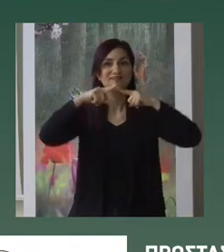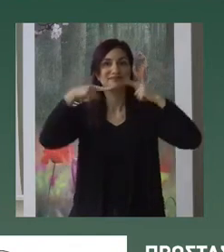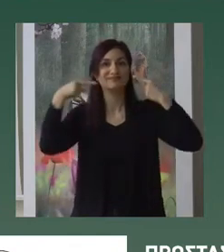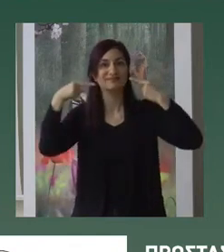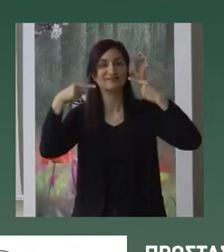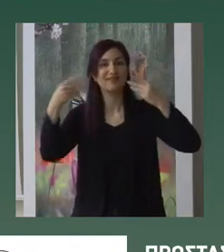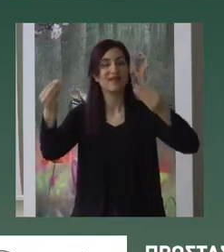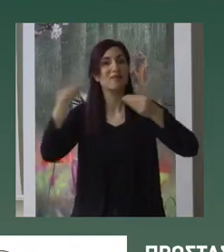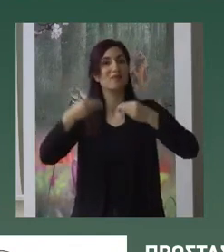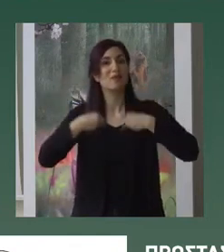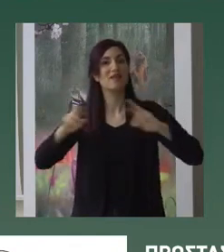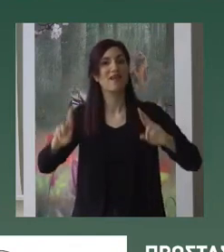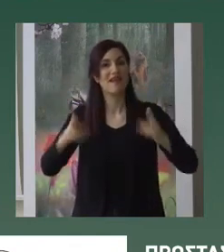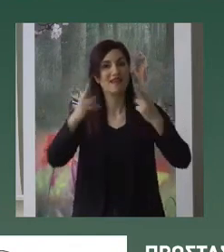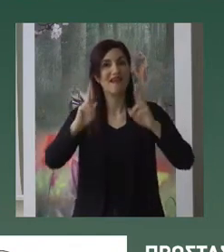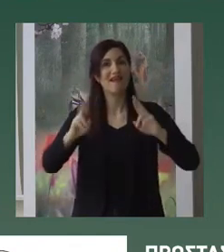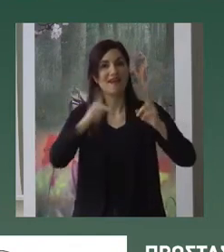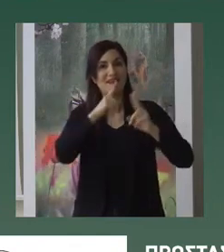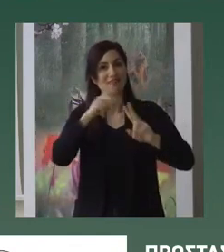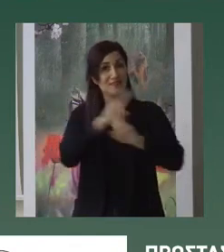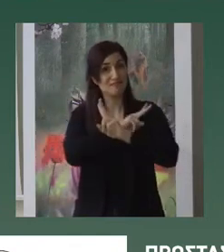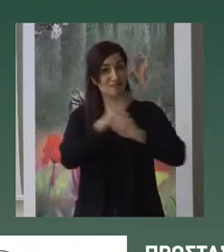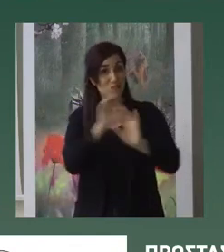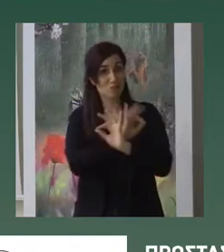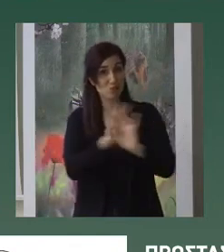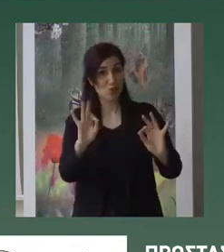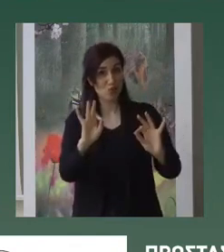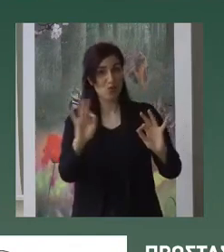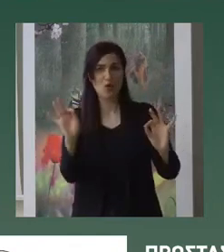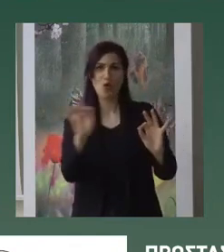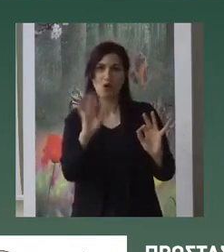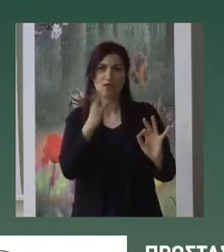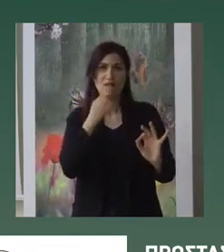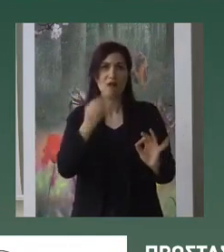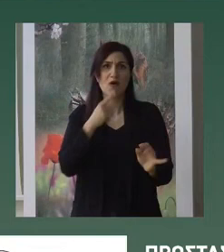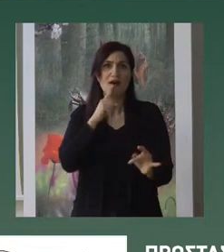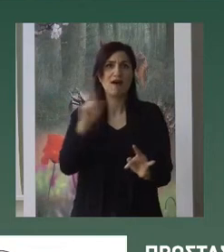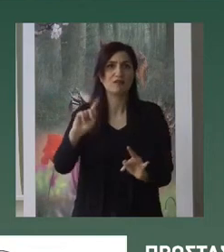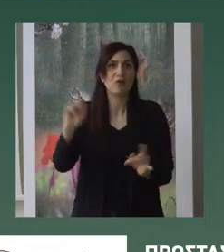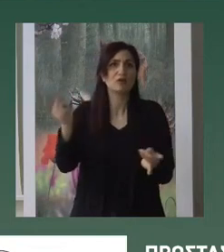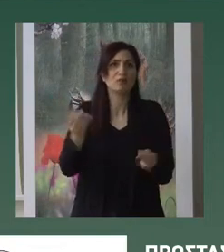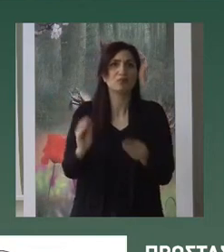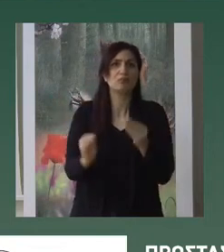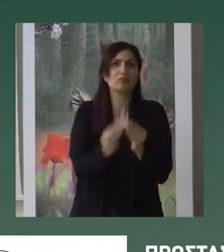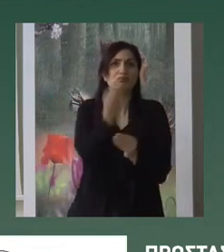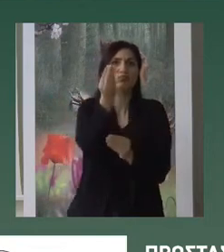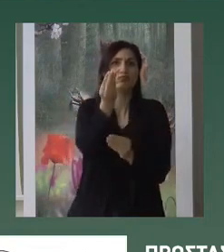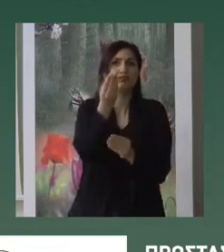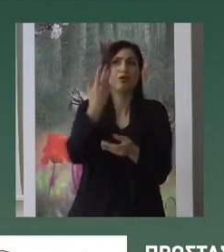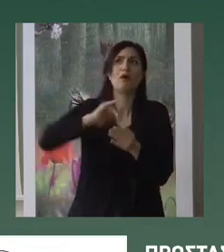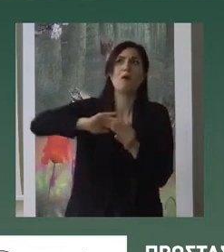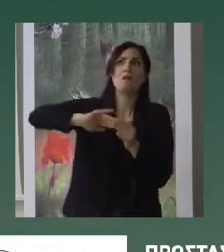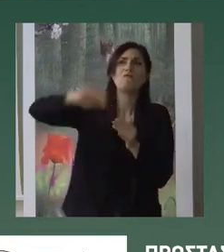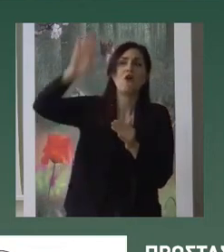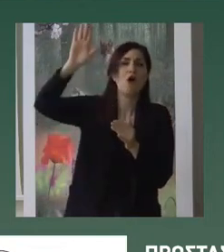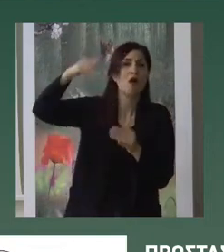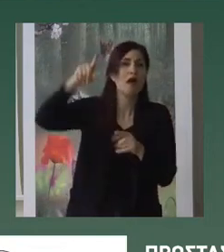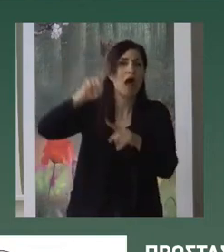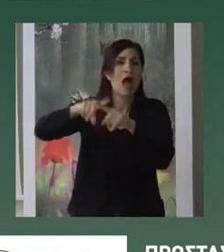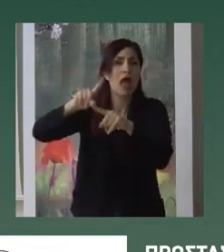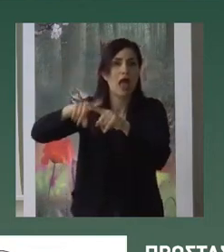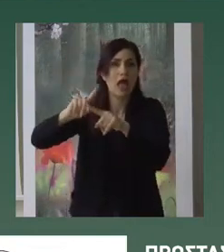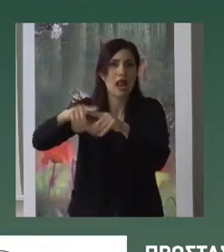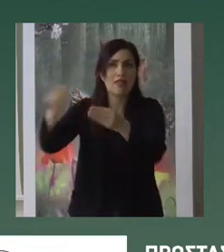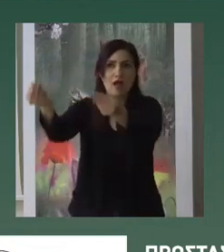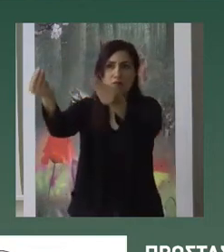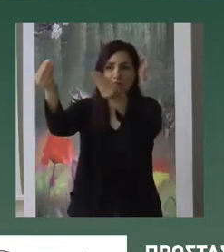γιατί παίρνει την ενέργεια αυτή από ένα θερμοελεκτρικό εργοστάσιο το οποίο είναι σε μια άλλη περιοχή, στην Κοζάνη, στην Τονεμαΐδα, στη Μεγαλόπολη. Άρα έχει σημασία